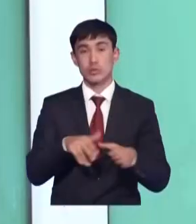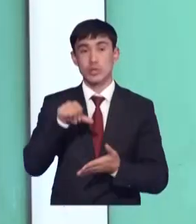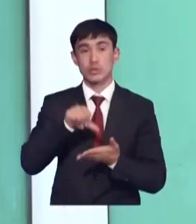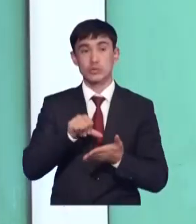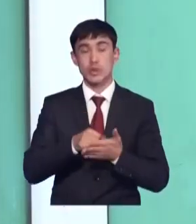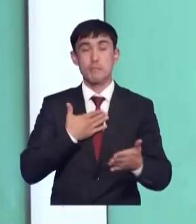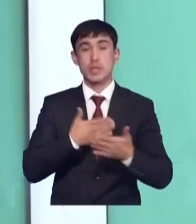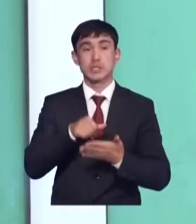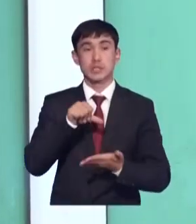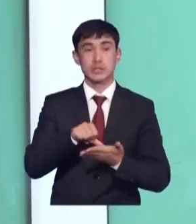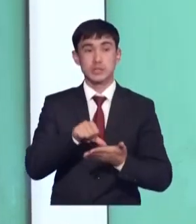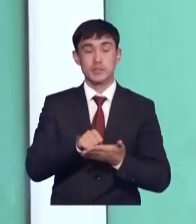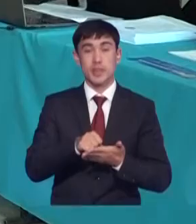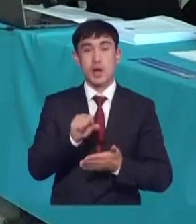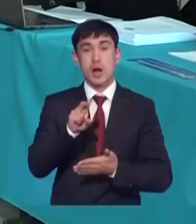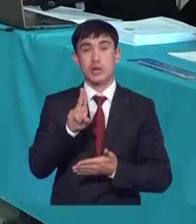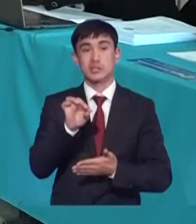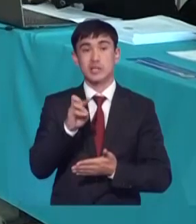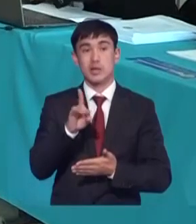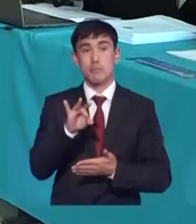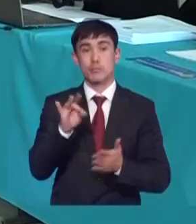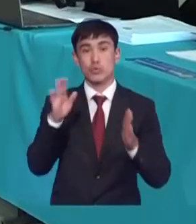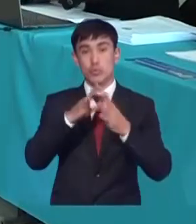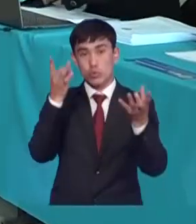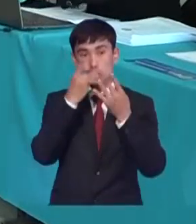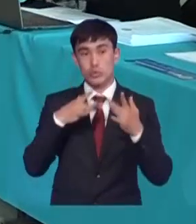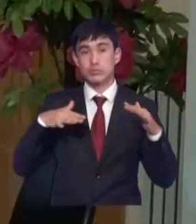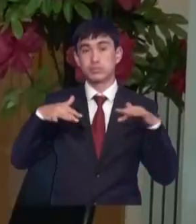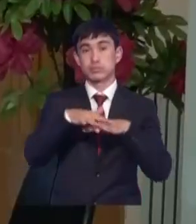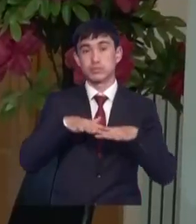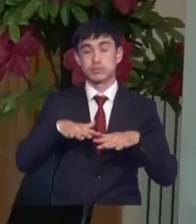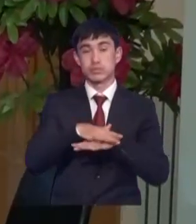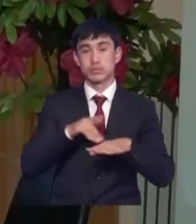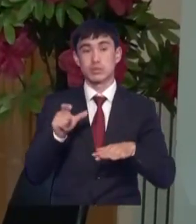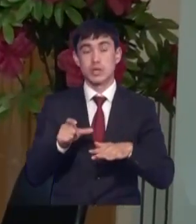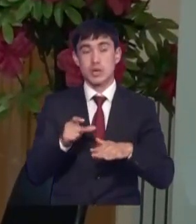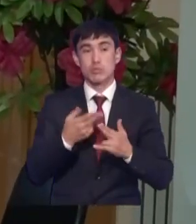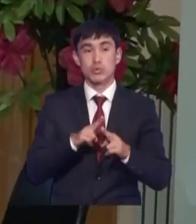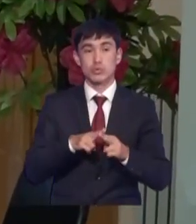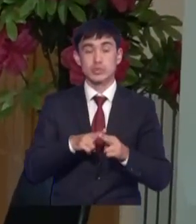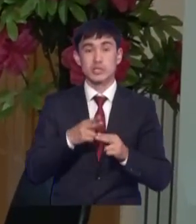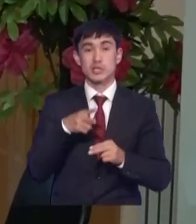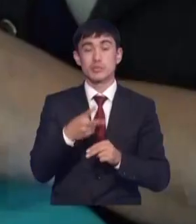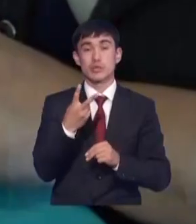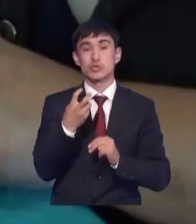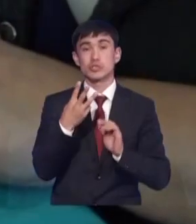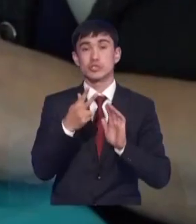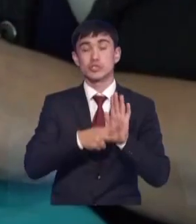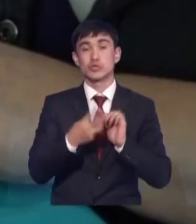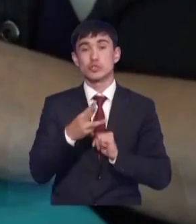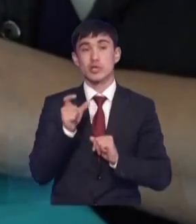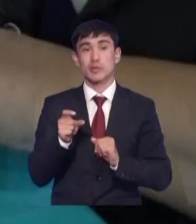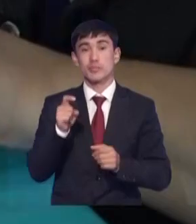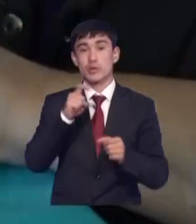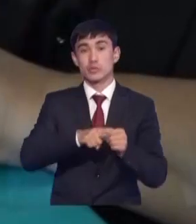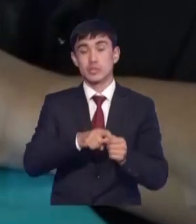қатысуда белсенділік танытты. Ақынсары мәдениет үйіне келгендердің қарасы көп болды. Бұл учаскеде 2283 адам дауыс беруге